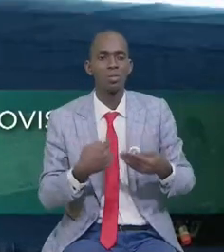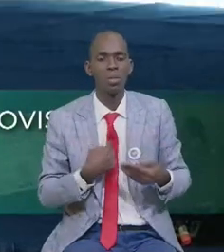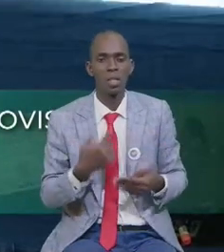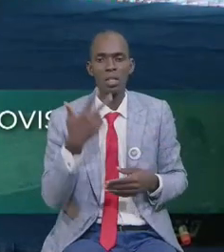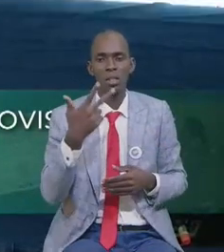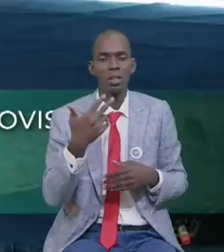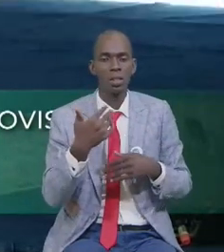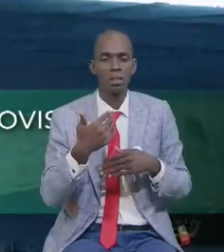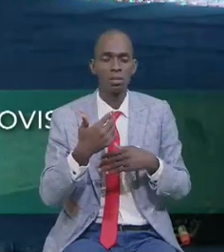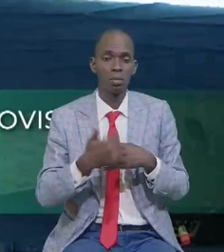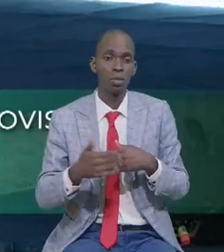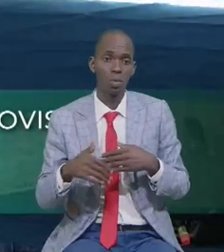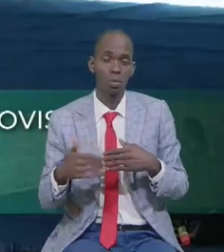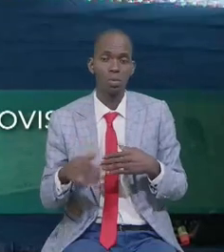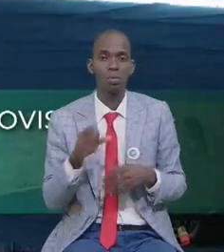prête-moi trois pains.